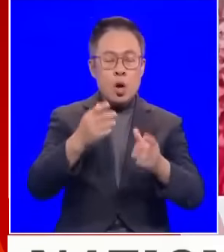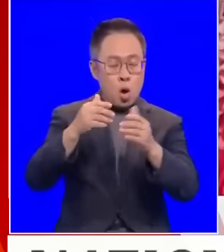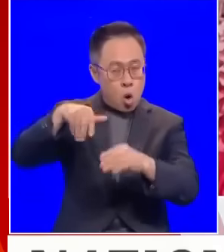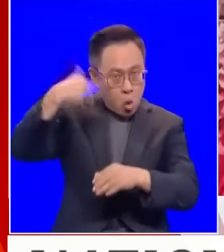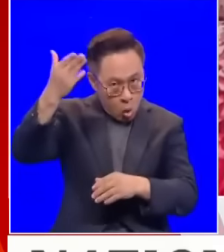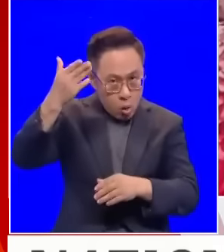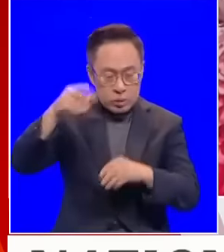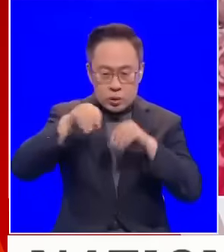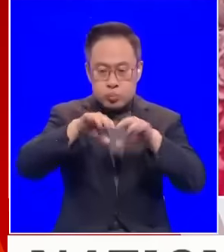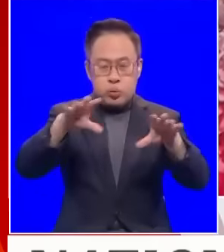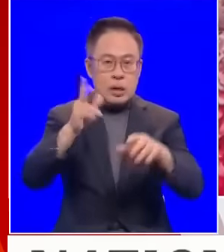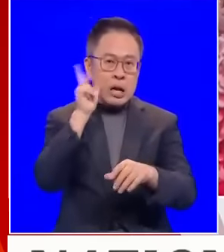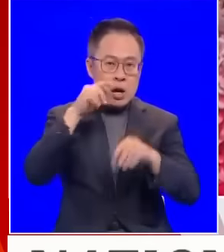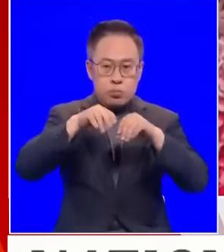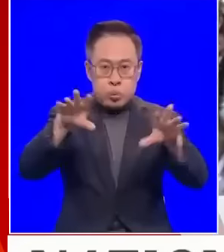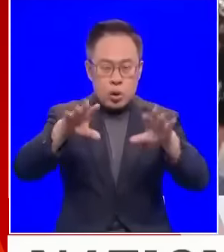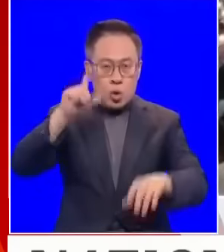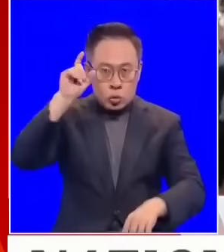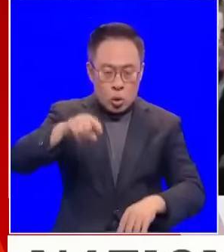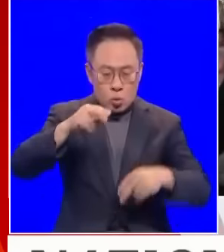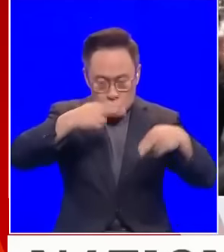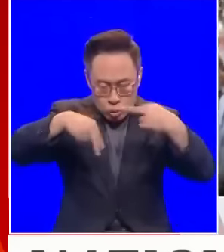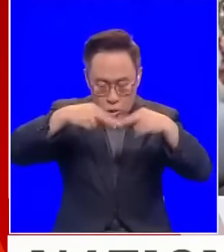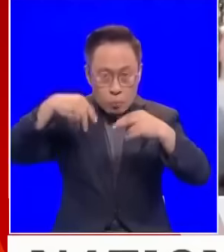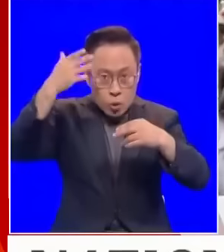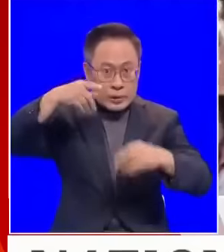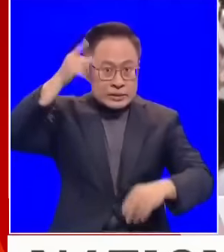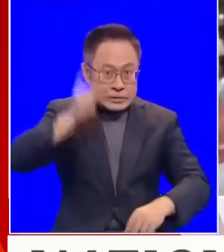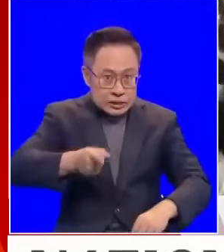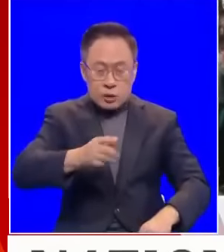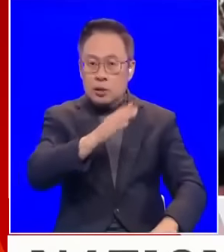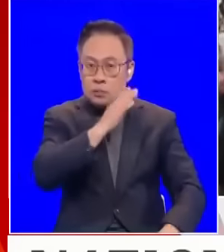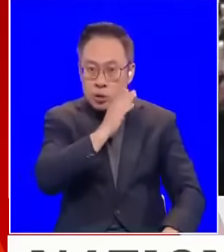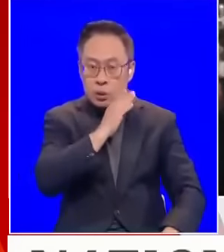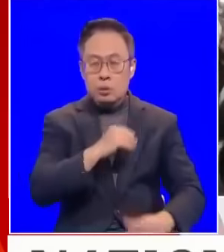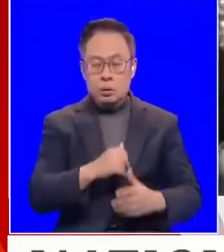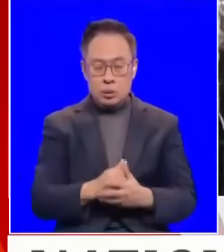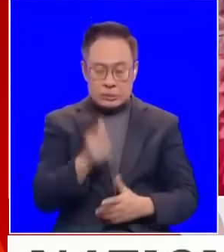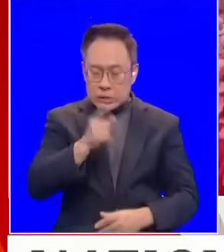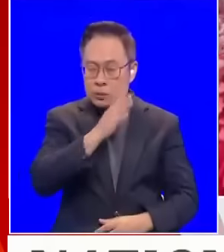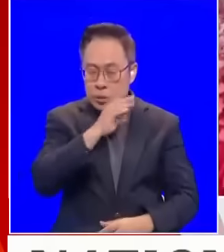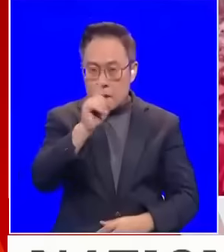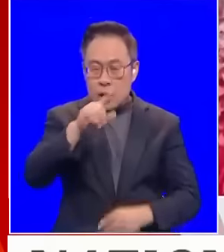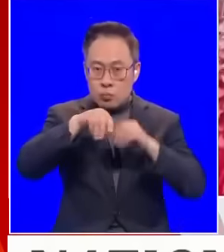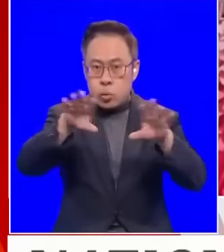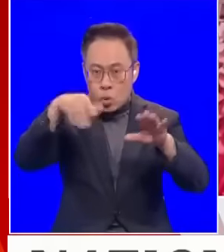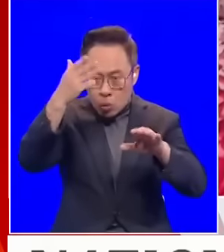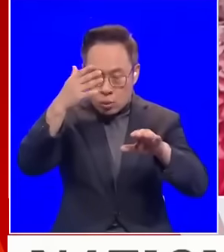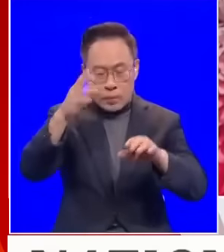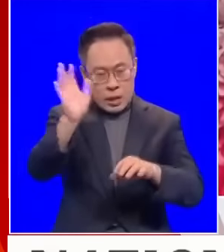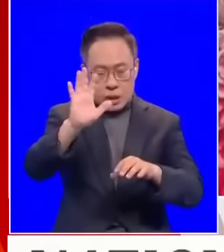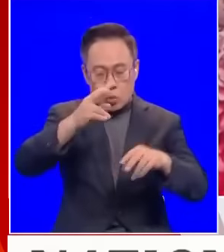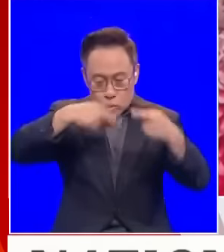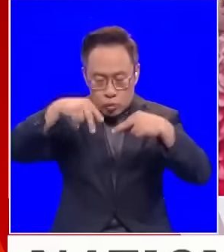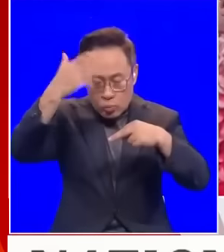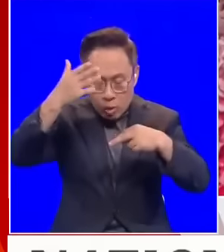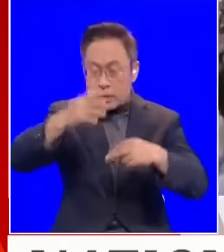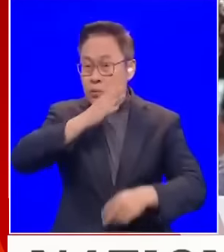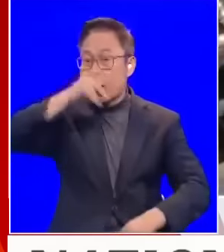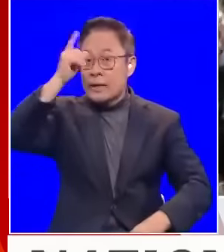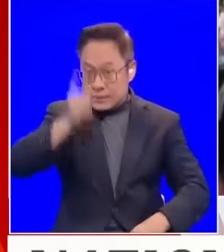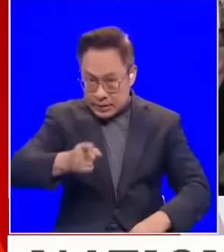องต้นเสียก่อนที่จะนำข้อมูลเหล่านั้นออกแสดงหรือเผยแพร่ต่อสาธารณชนอันจะ